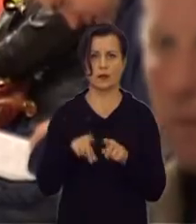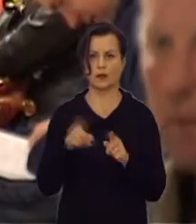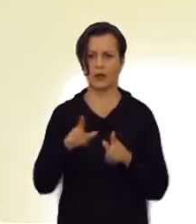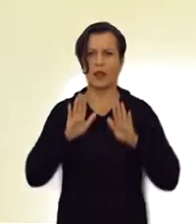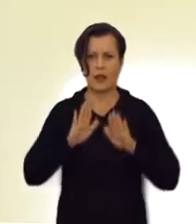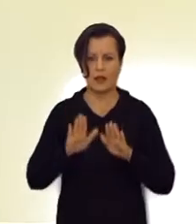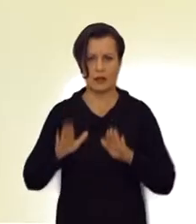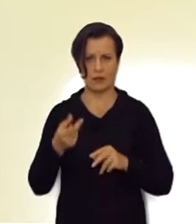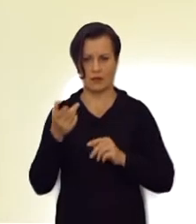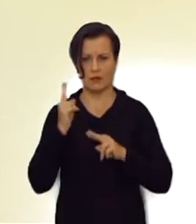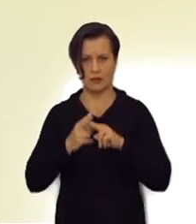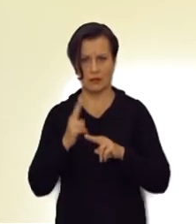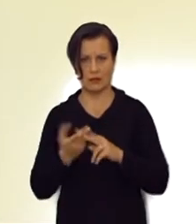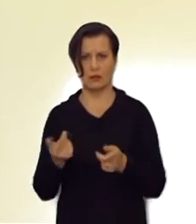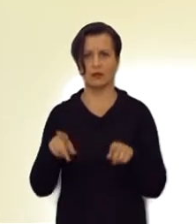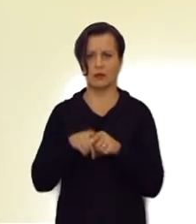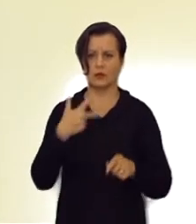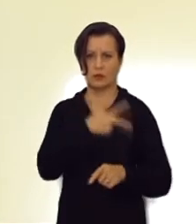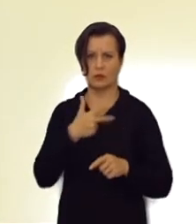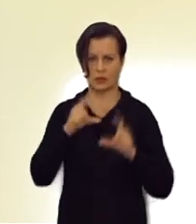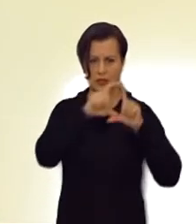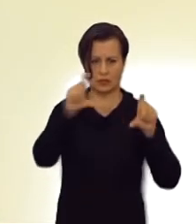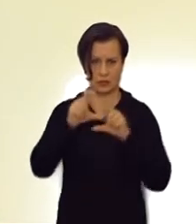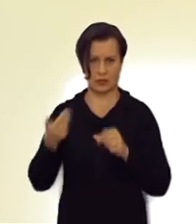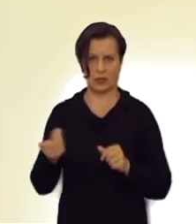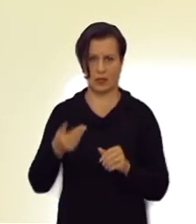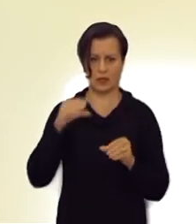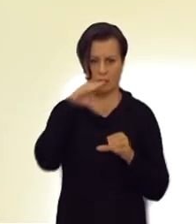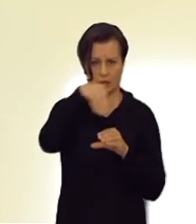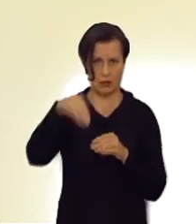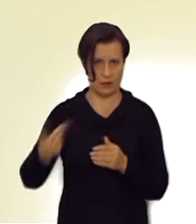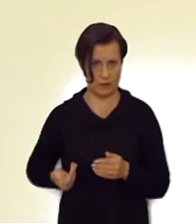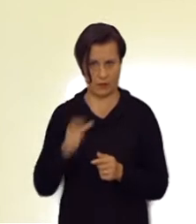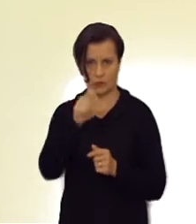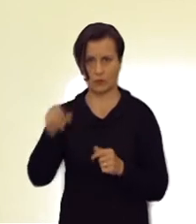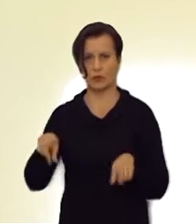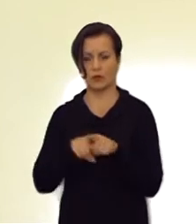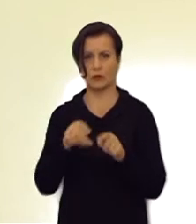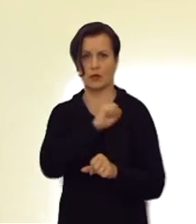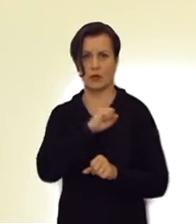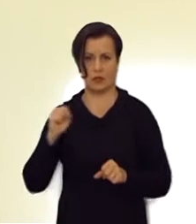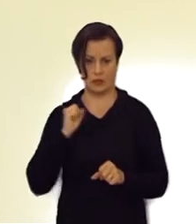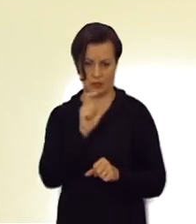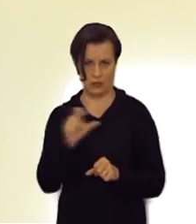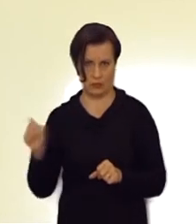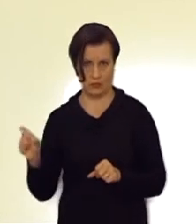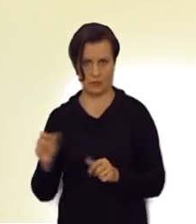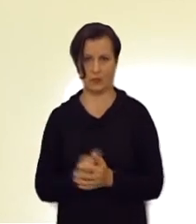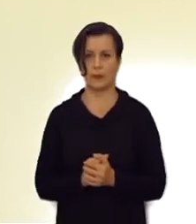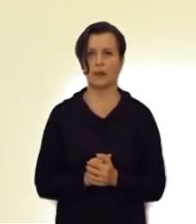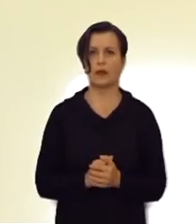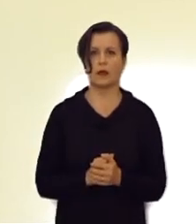skiepijami sergantys lėtinėmis ligomis, gyvenantys socialinės globos įstaigose, medikai. Darbdaviai taip pat